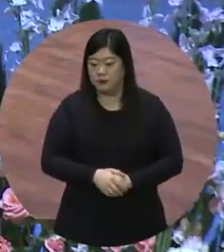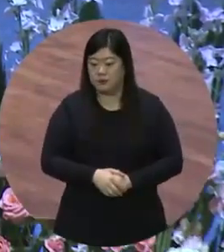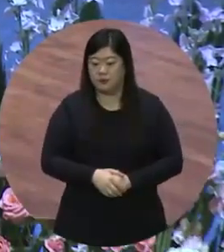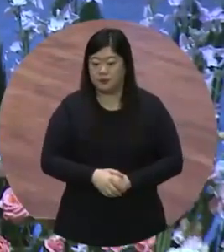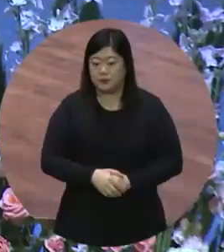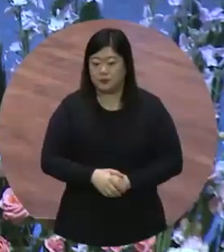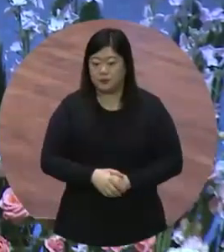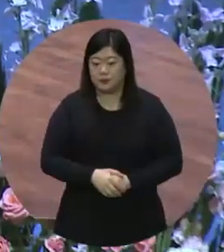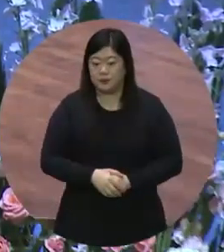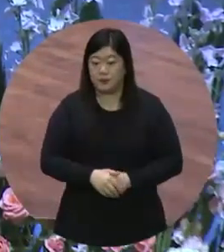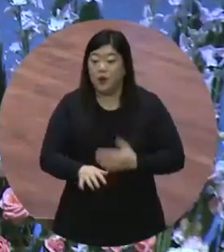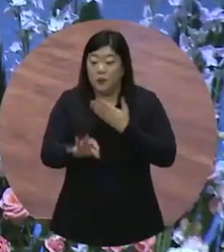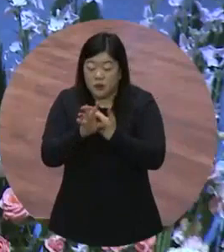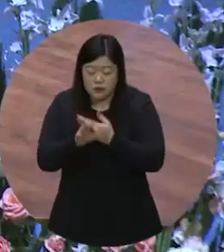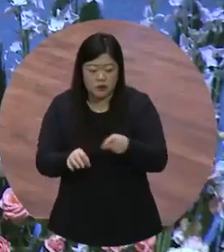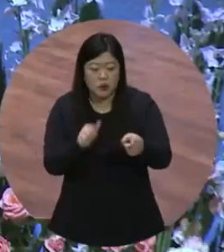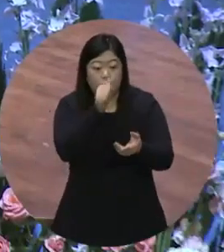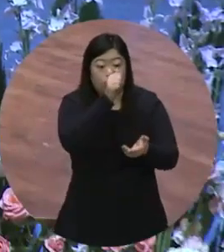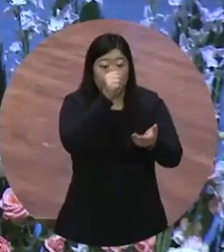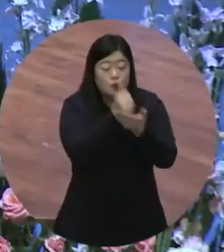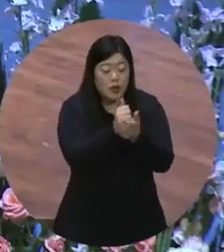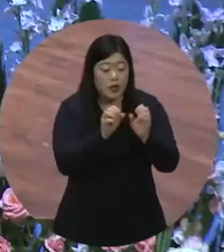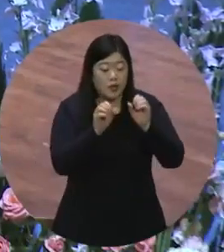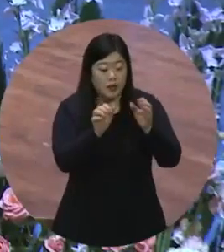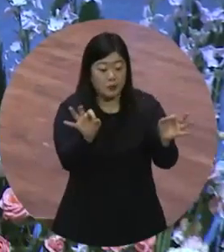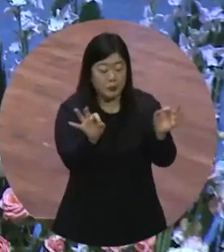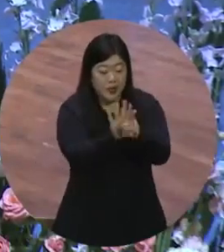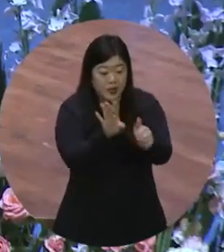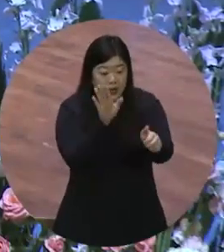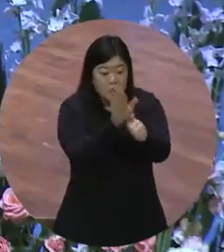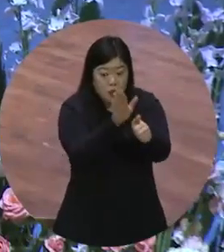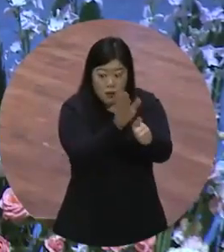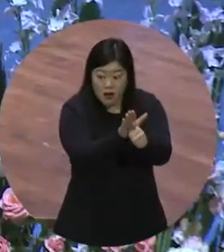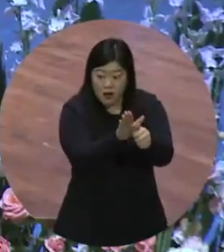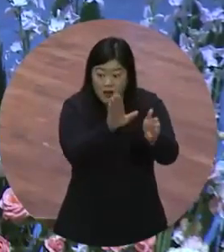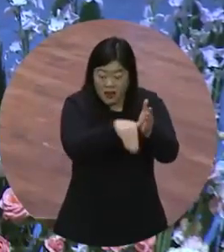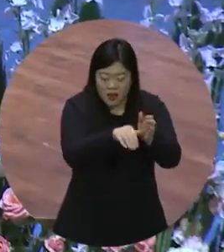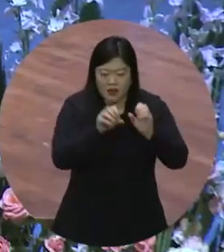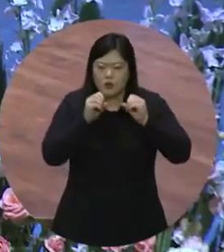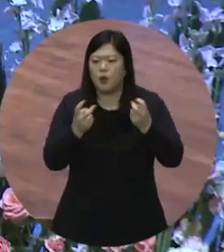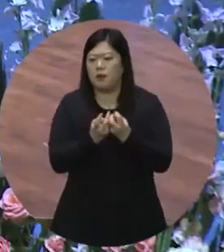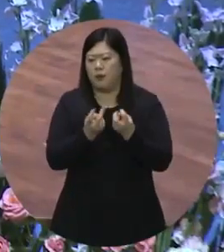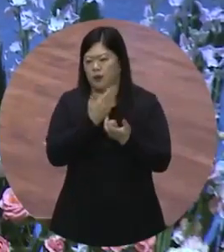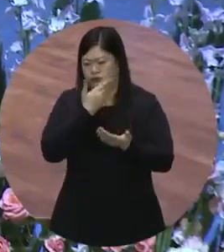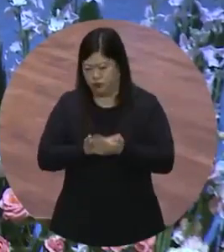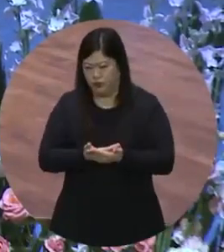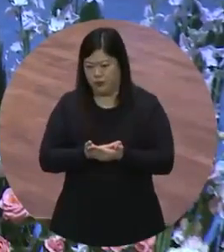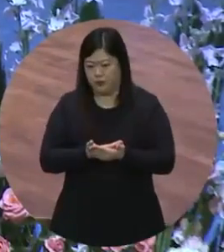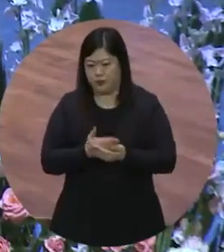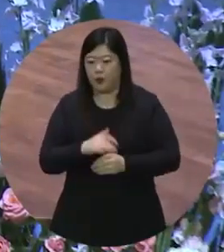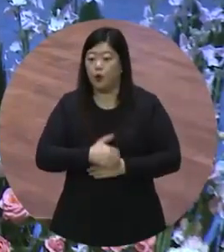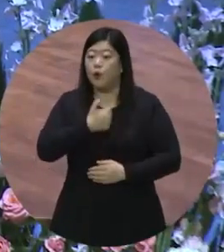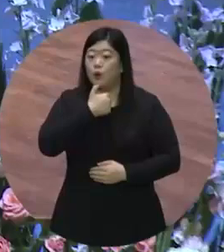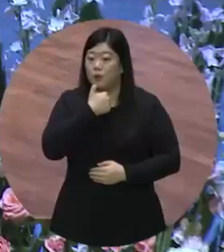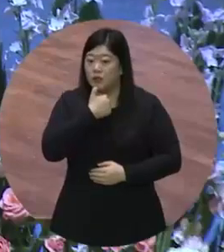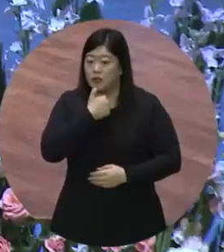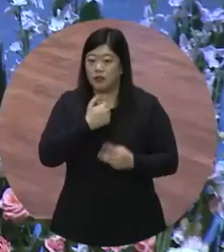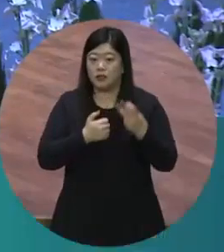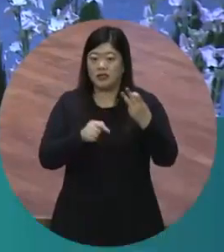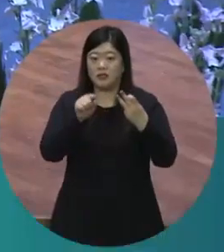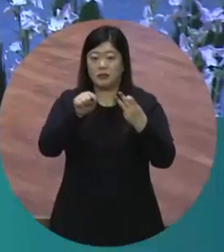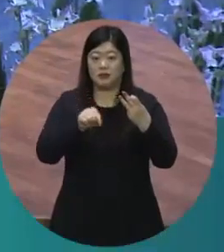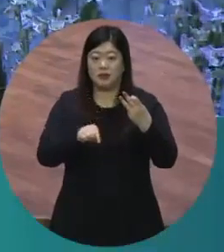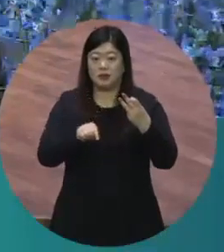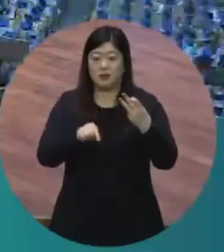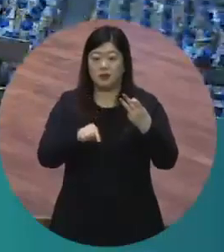중요한 것은요 그렇게 되게 하기 위해서 중간 역할을 하는 연결고리가 있어야 됩니다. 그래서 사도 바울이 로마서 10장 13절 15절에 이 사실을